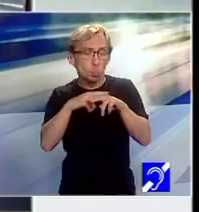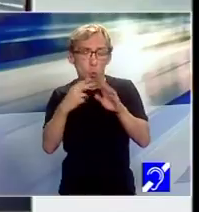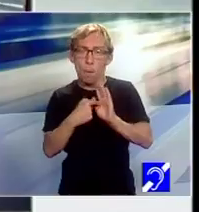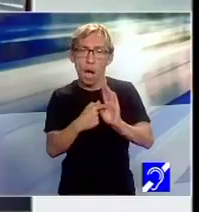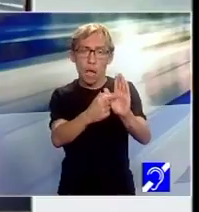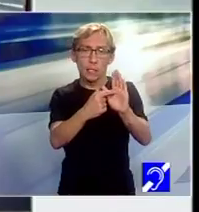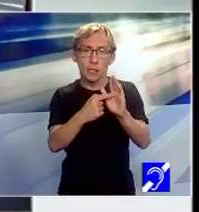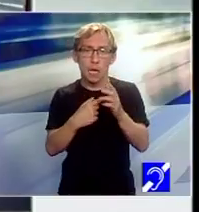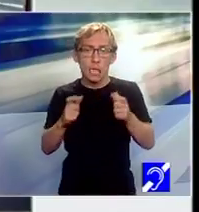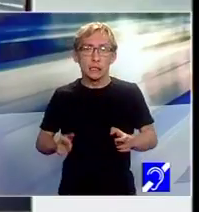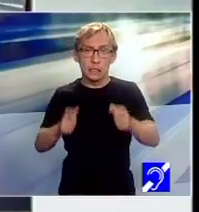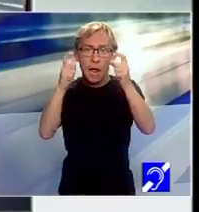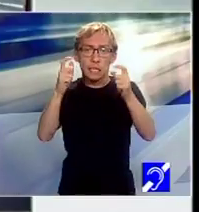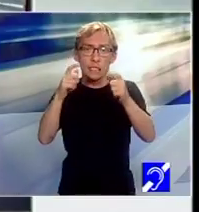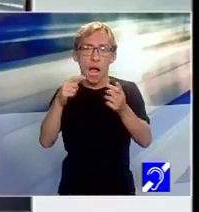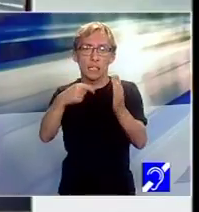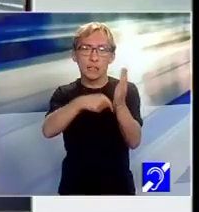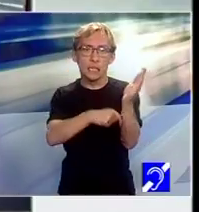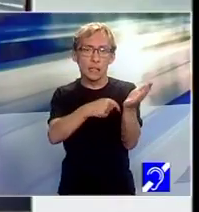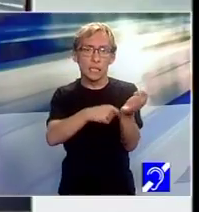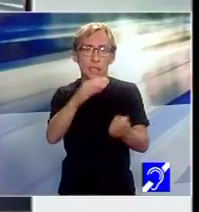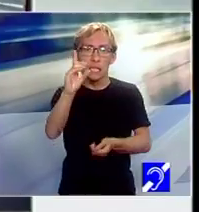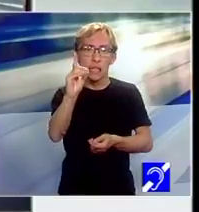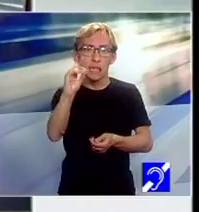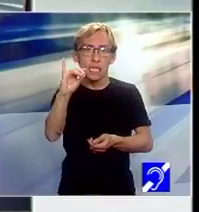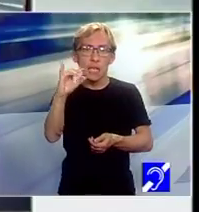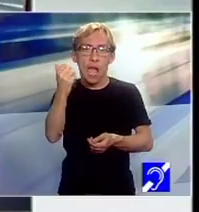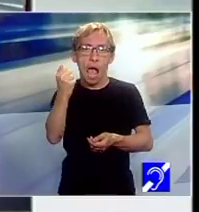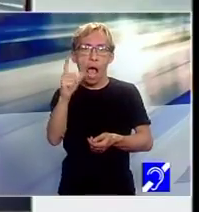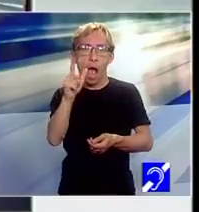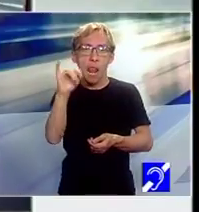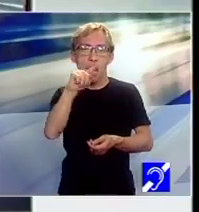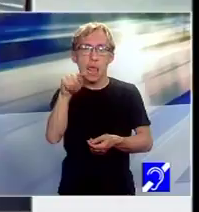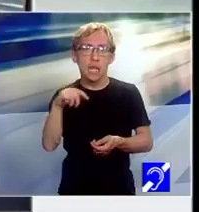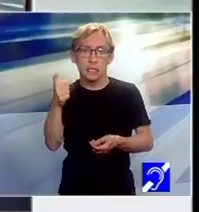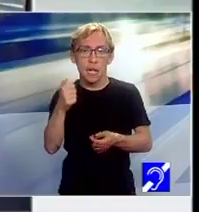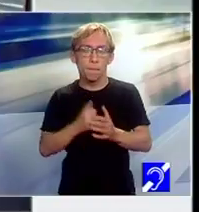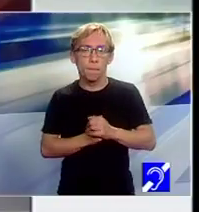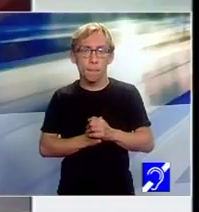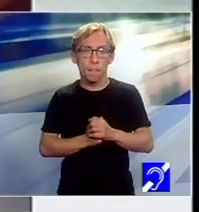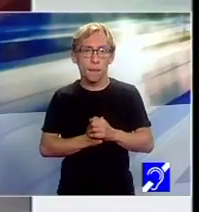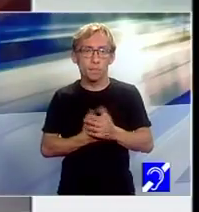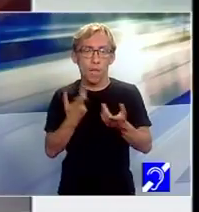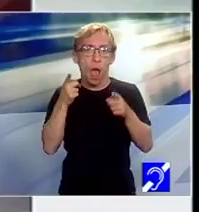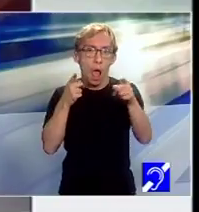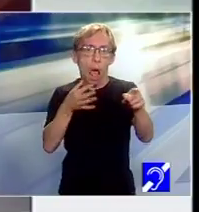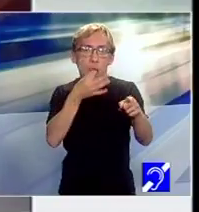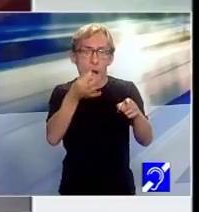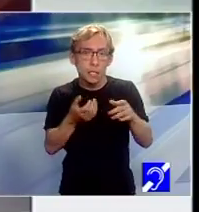secția de dializă e singura secție care nu este reabilitată din spital. Și i-am spus